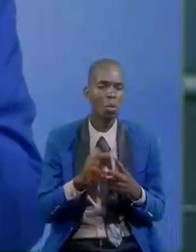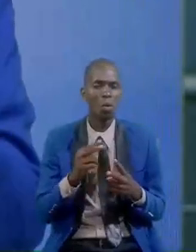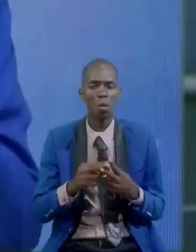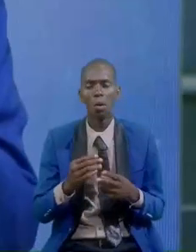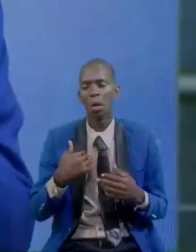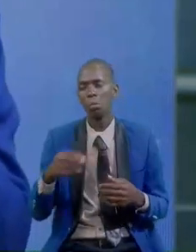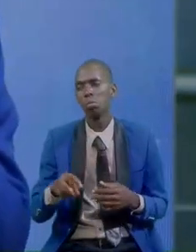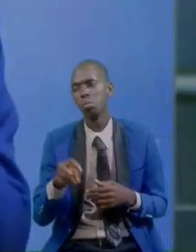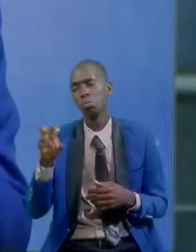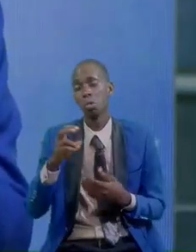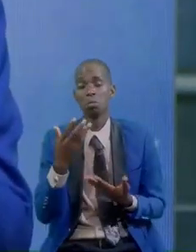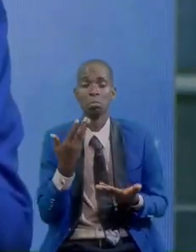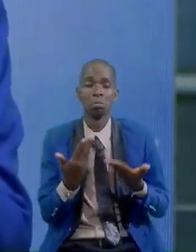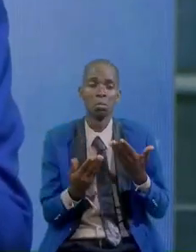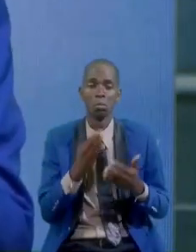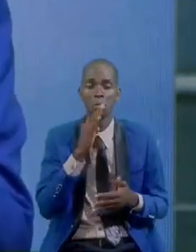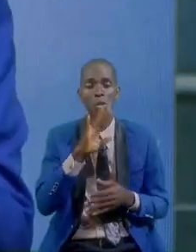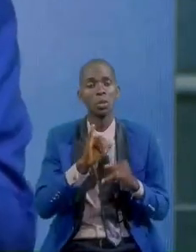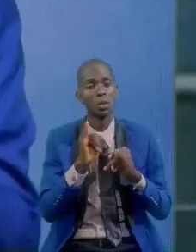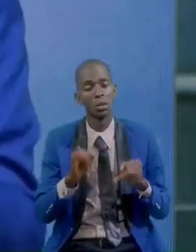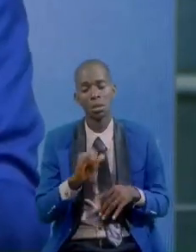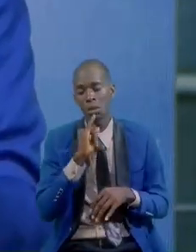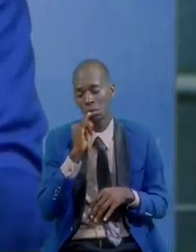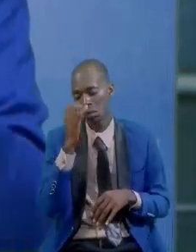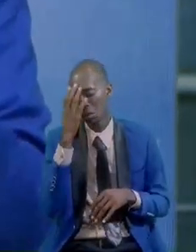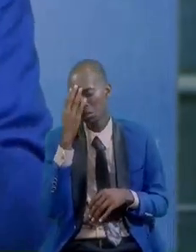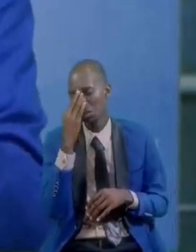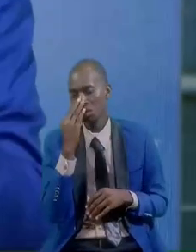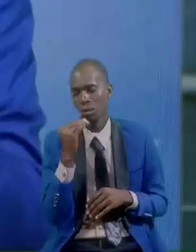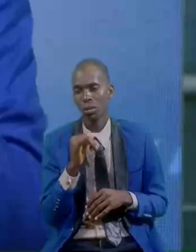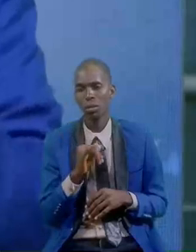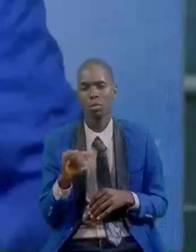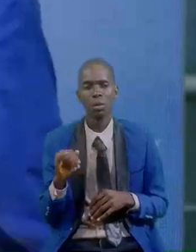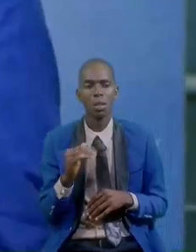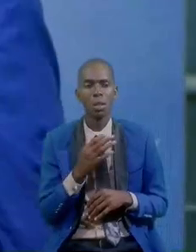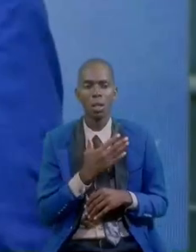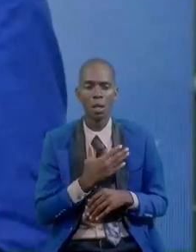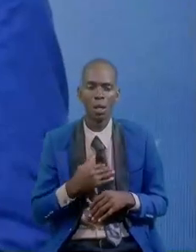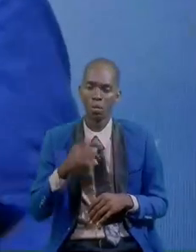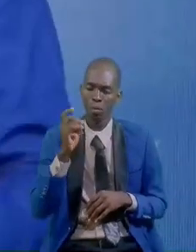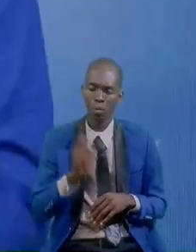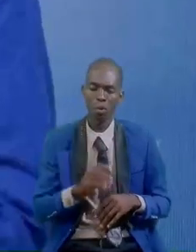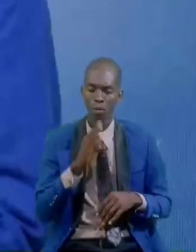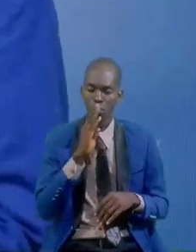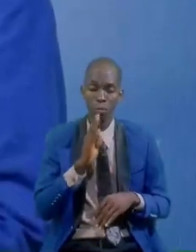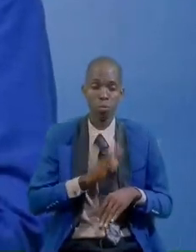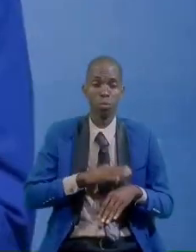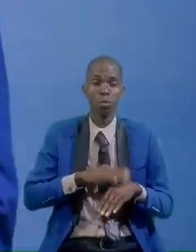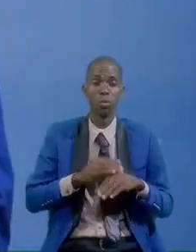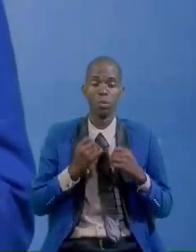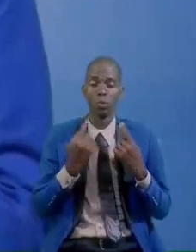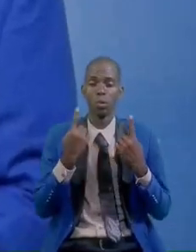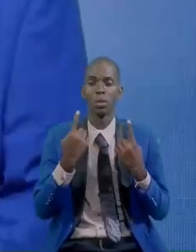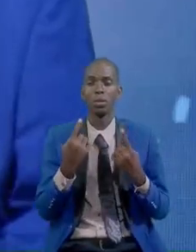en voyage, ou peut-être qu'il dort, et il se réveillera.